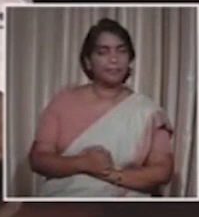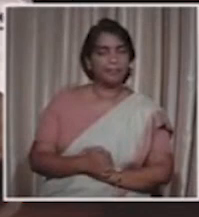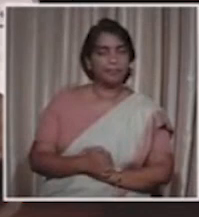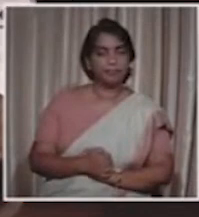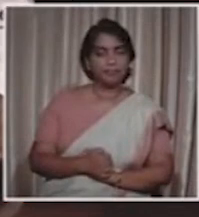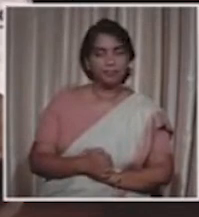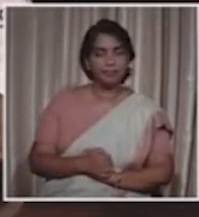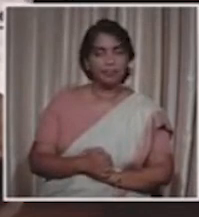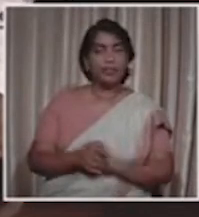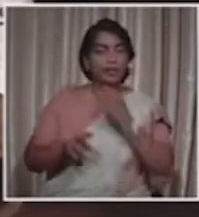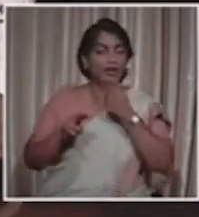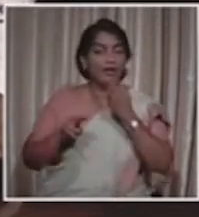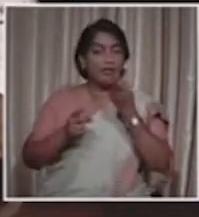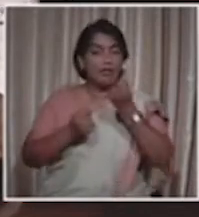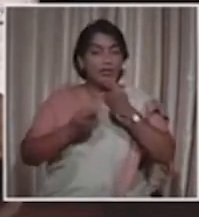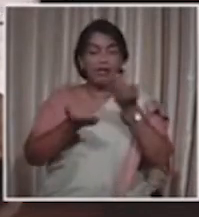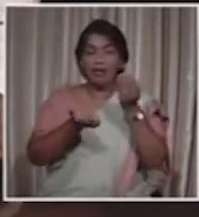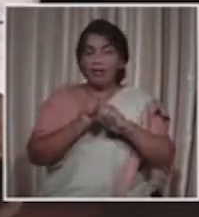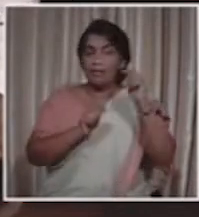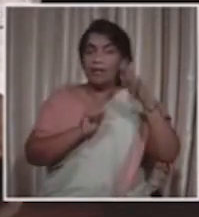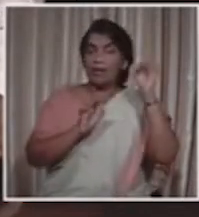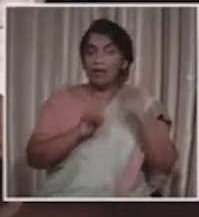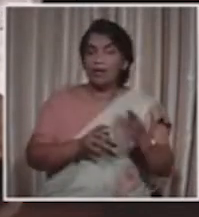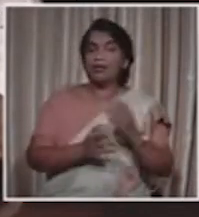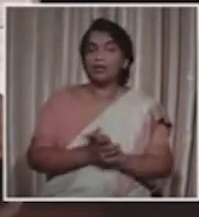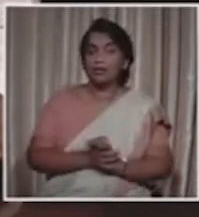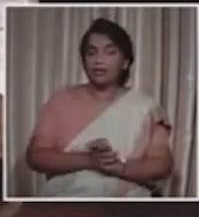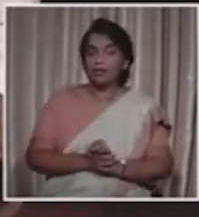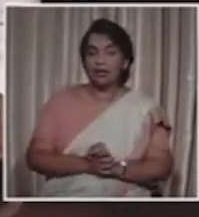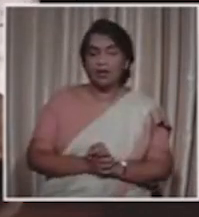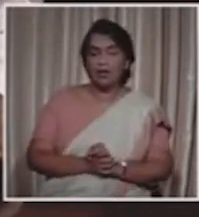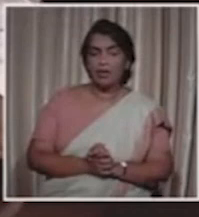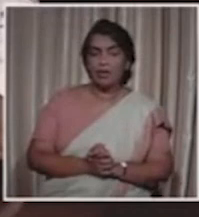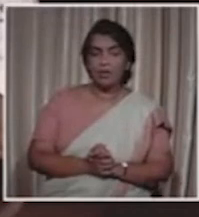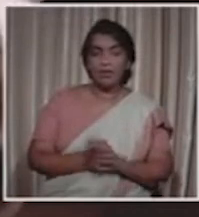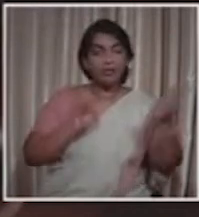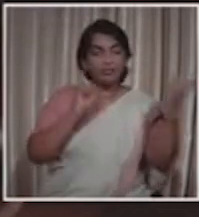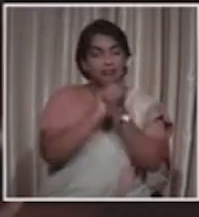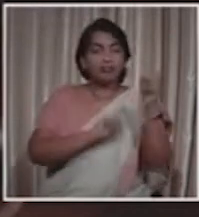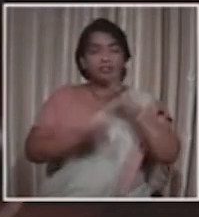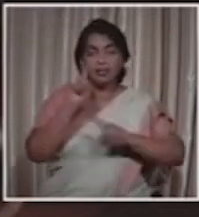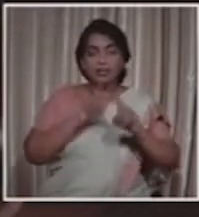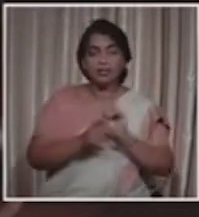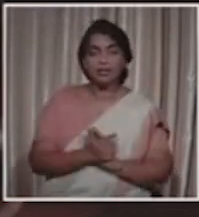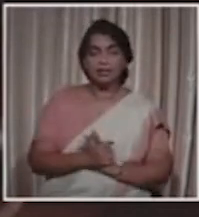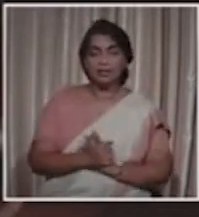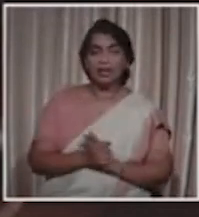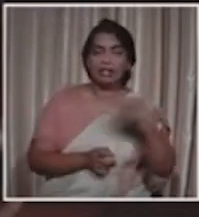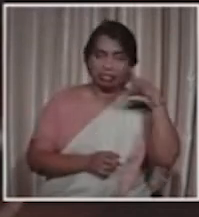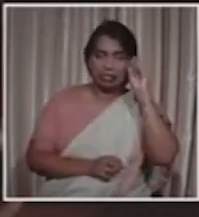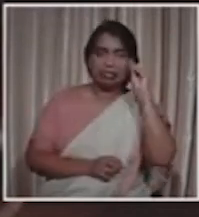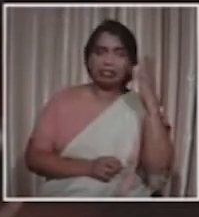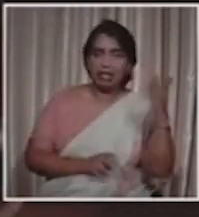බ්‍රිජ් ෆයිනෑන්සින් කරන්න තේරෙන්නේ බයිලටරල් සාකච්ඡා පවත්වන ආ බයිලටරල් තේරෙන්නේ අපේ